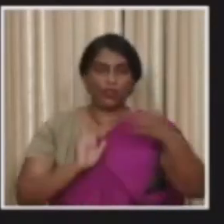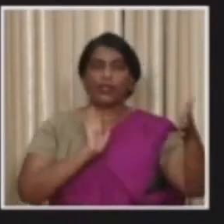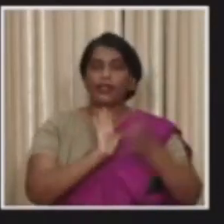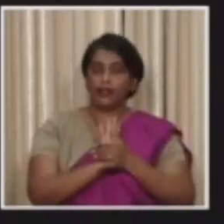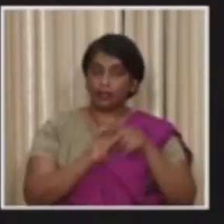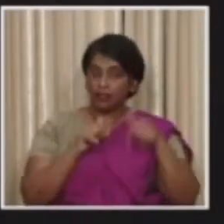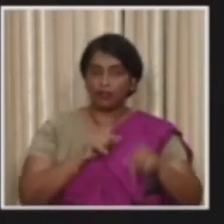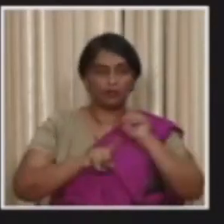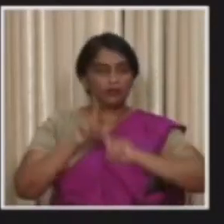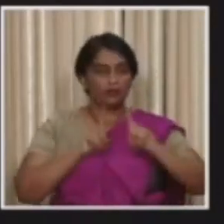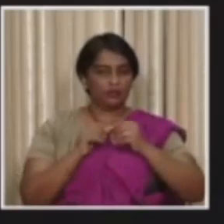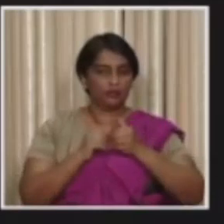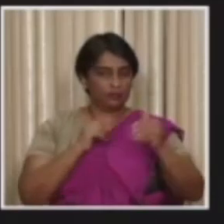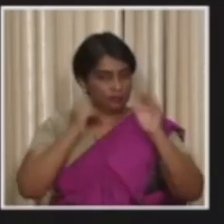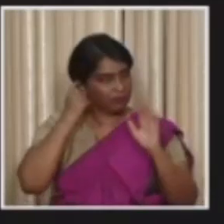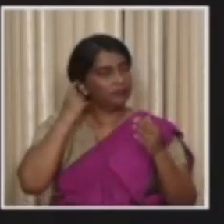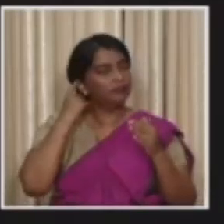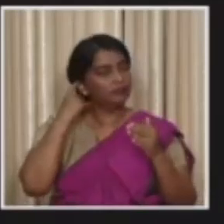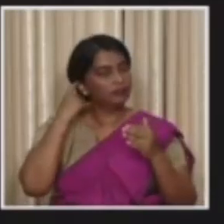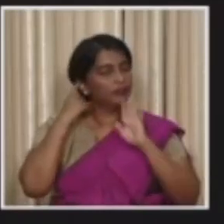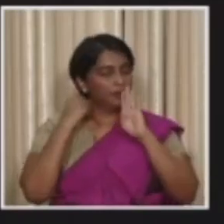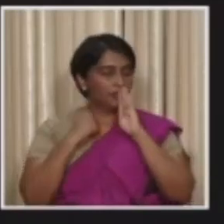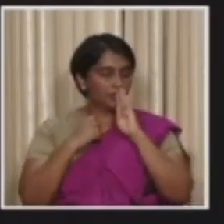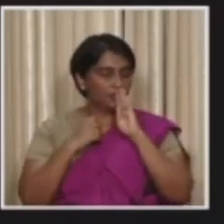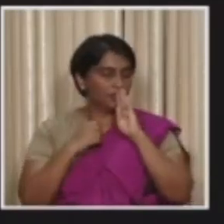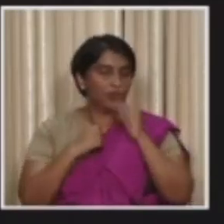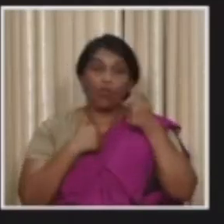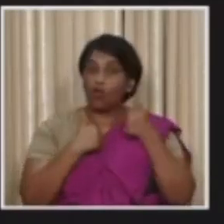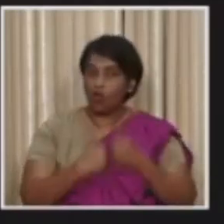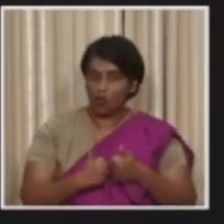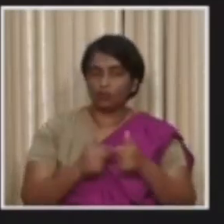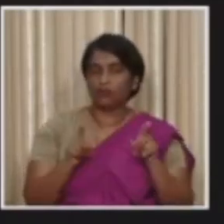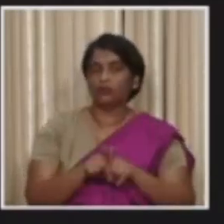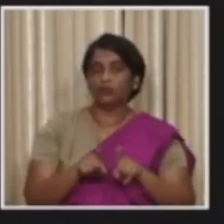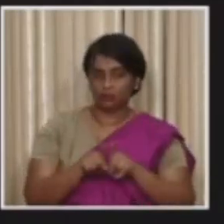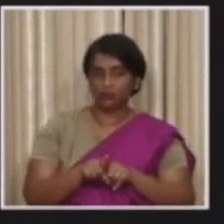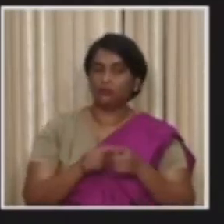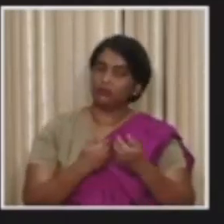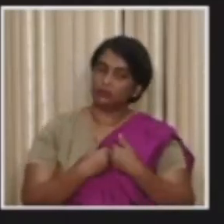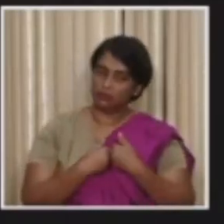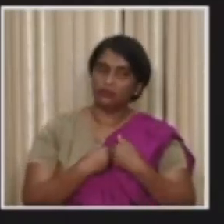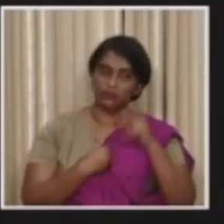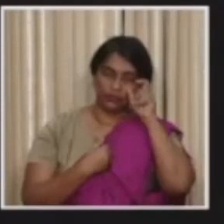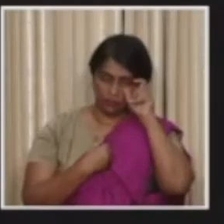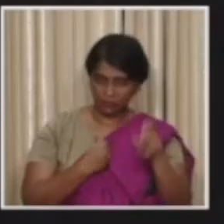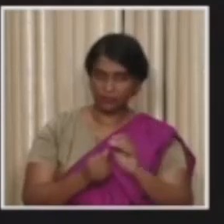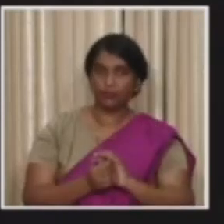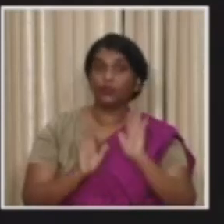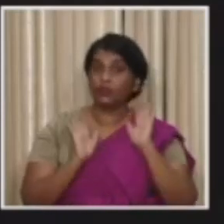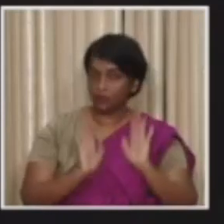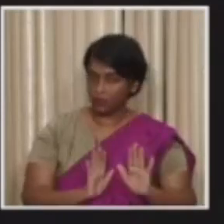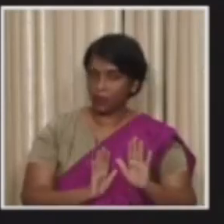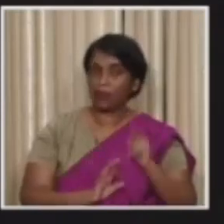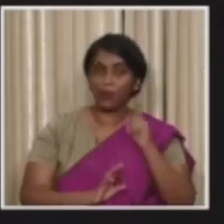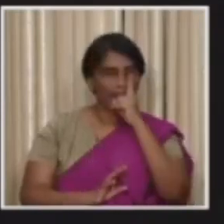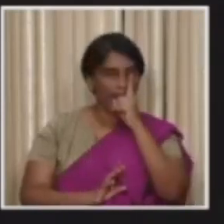අද මේ සාකච්ඡාව කිරීම පිළිබඳව ඉතාමත්ම හොඳ දෙයක් හැටියට අපි දකිනවා. නමුත්